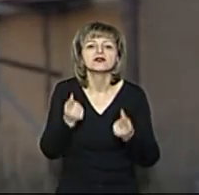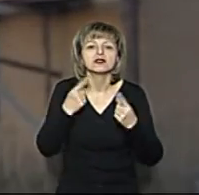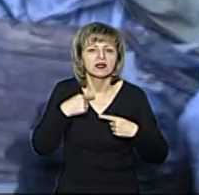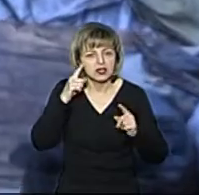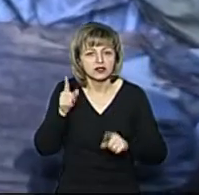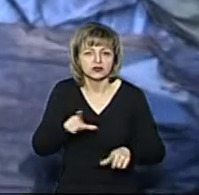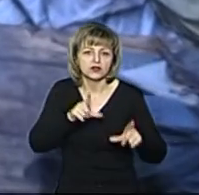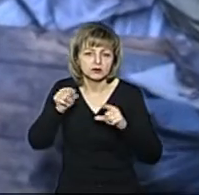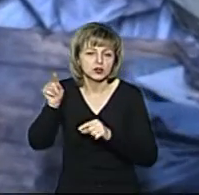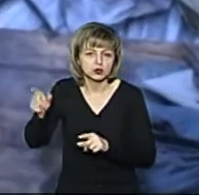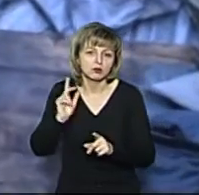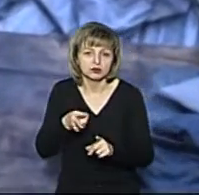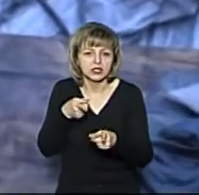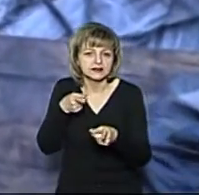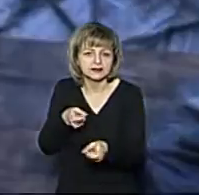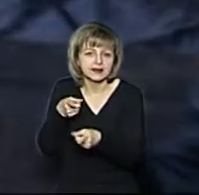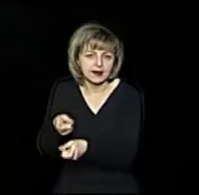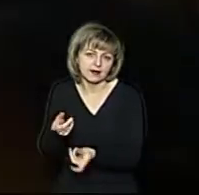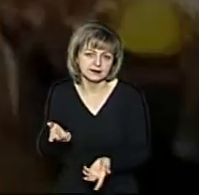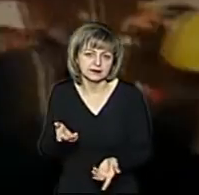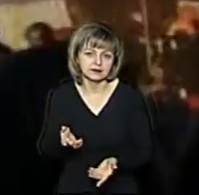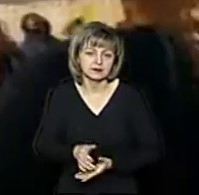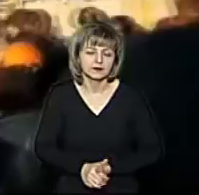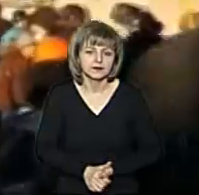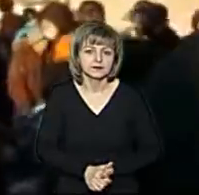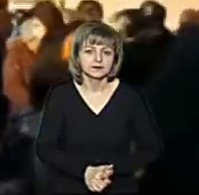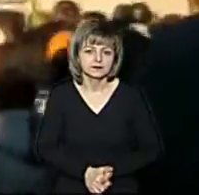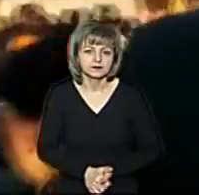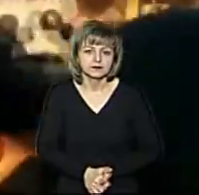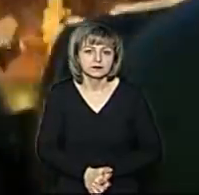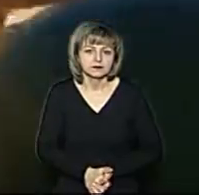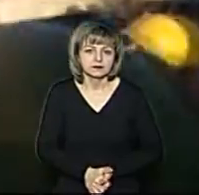стріляти? Тож ніхто не думав, що буде хтось стріляти.